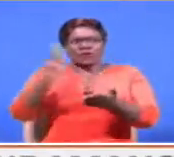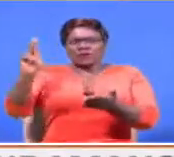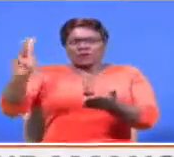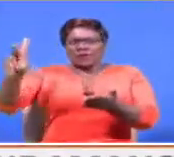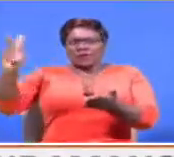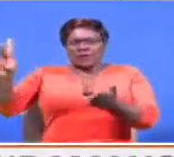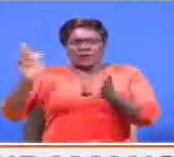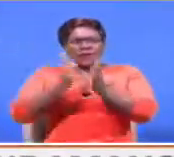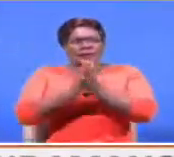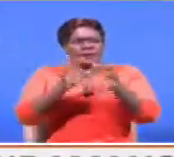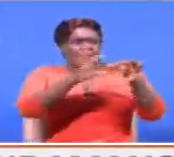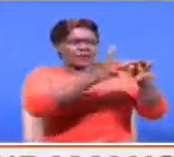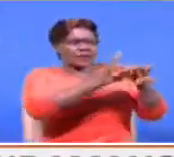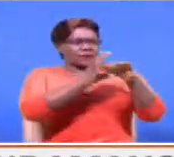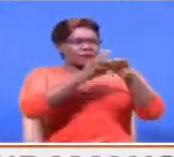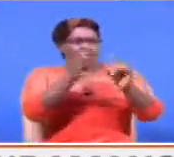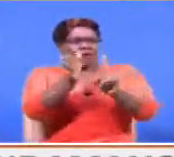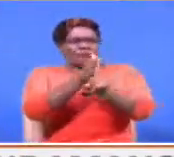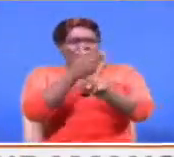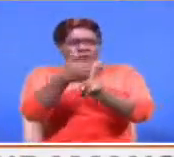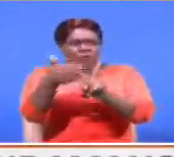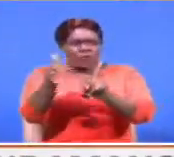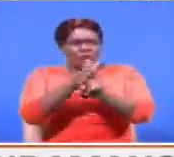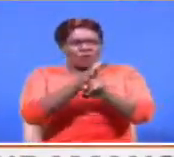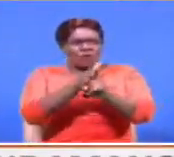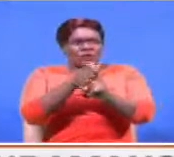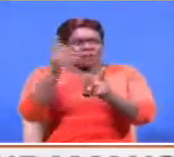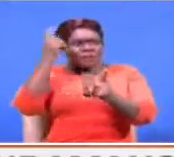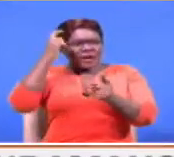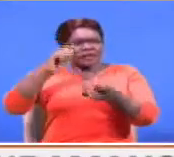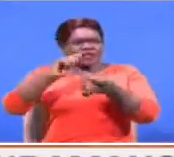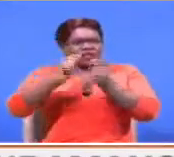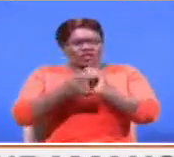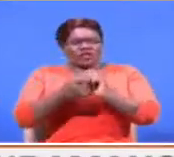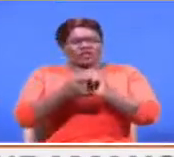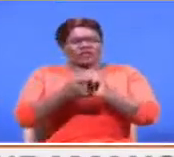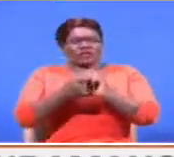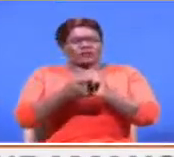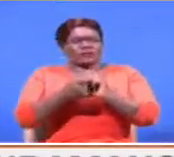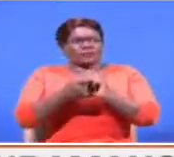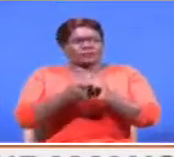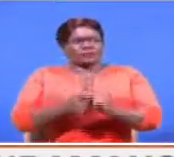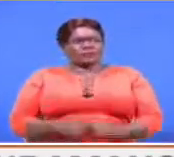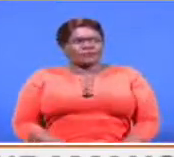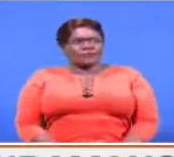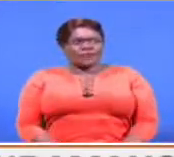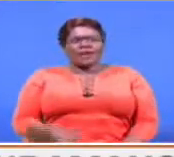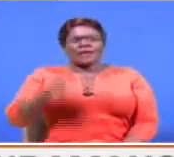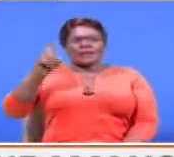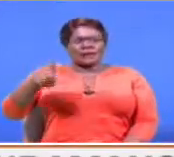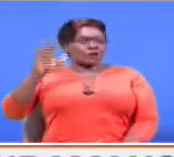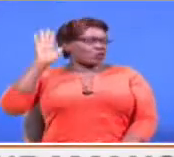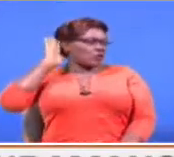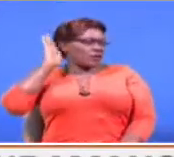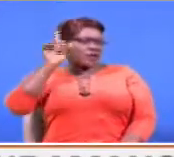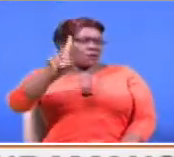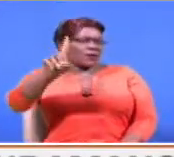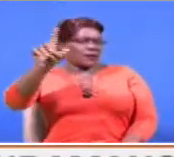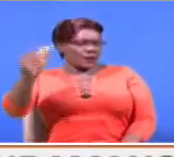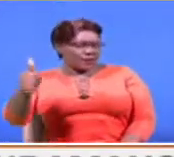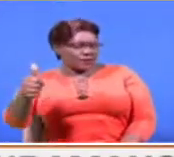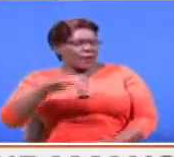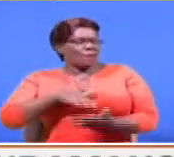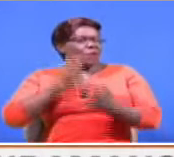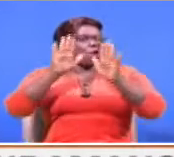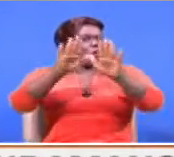Kwanza na Azimio, akiwarai wenzao kulegeza msimamo mikali walionao. We need to listen to each other